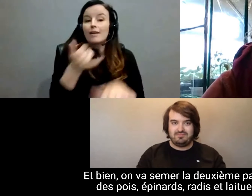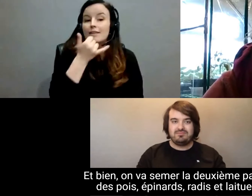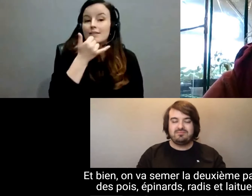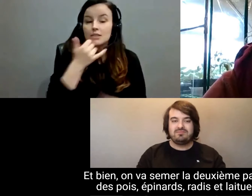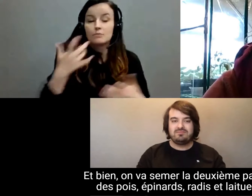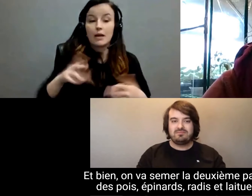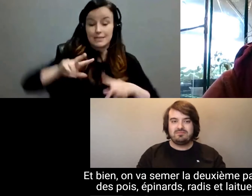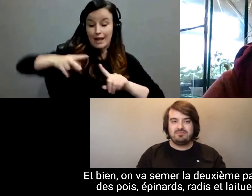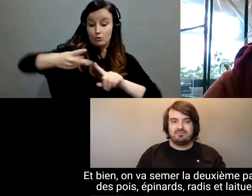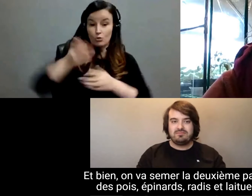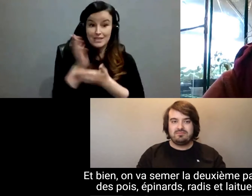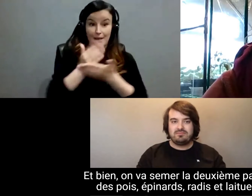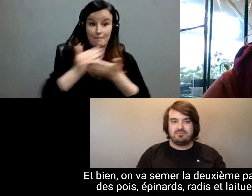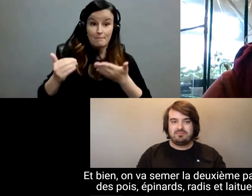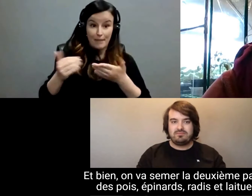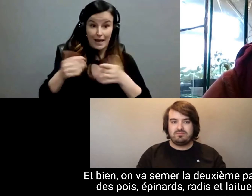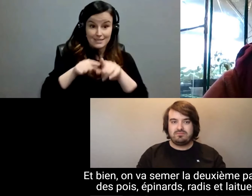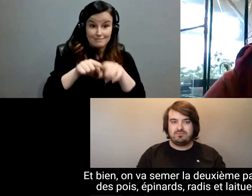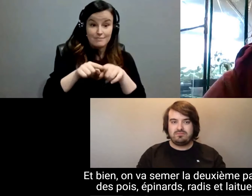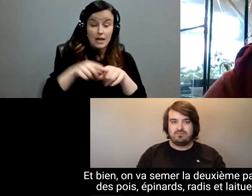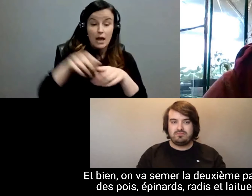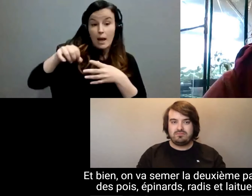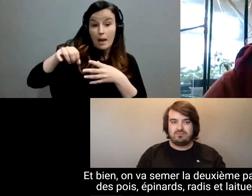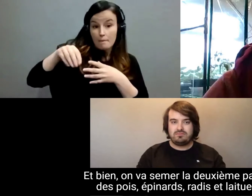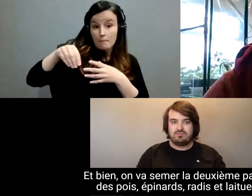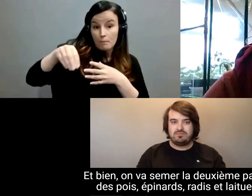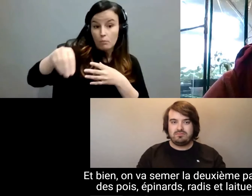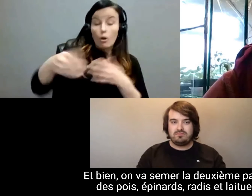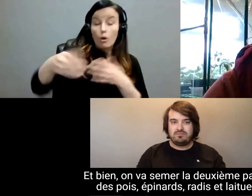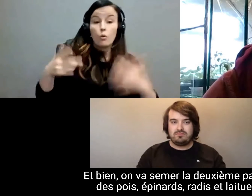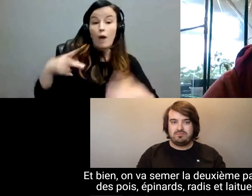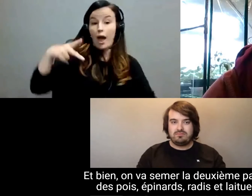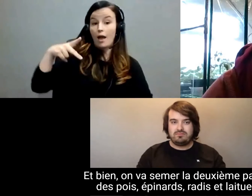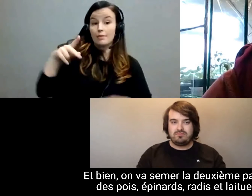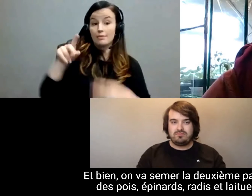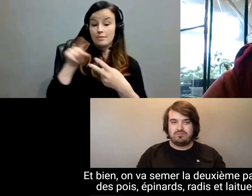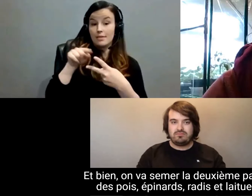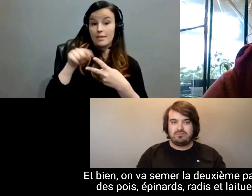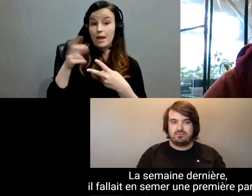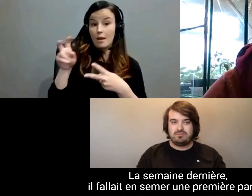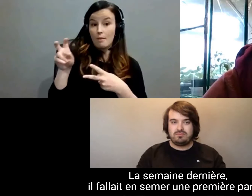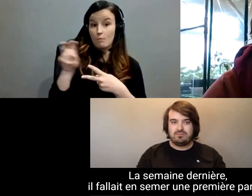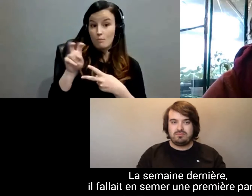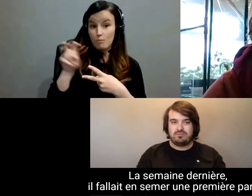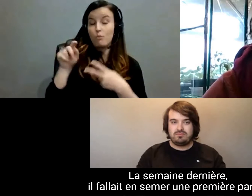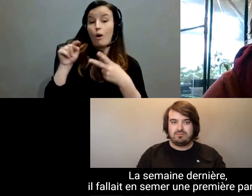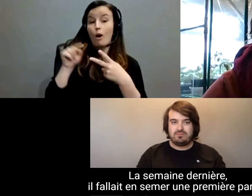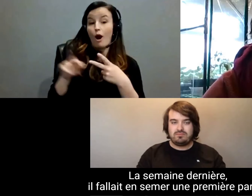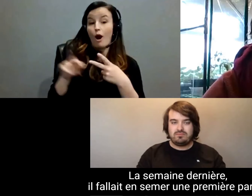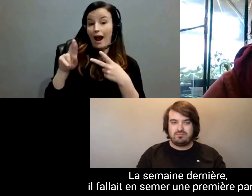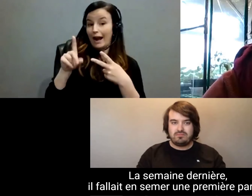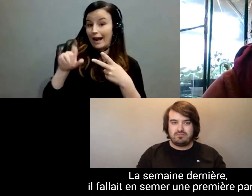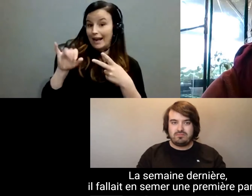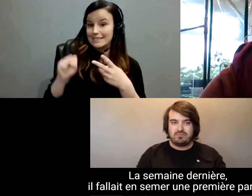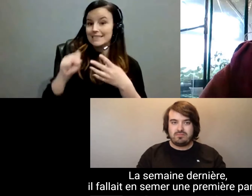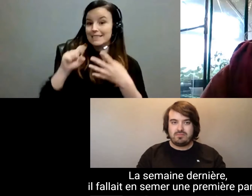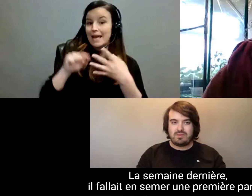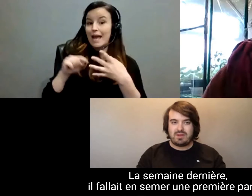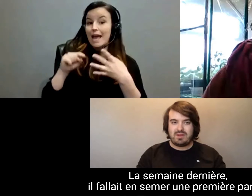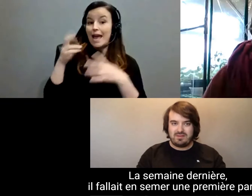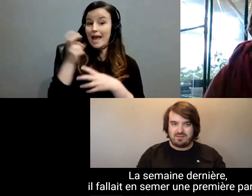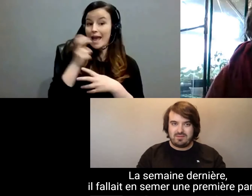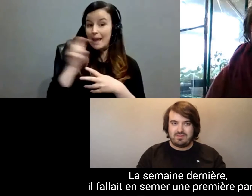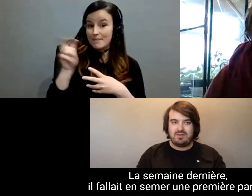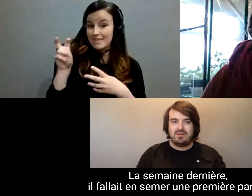deuxième partie des pois, épinards, radis et laitue. La semaine dernière, il fallait en semer les